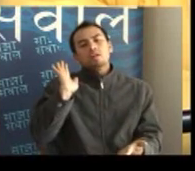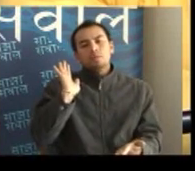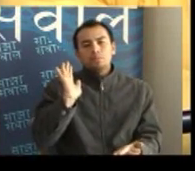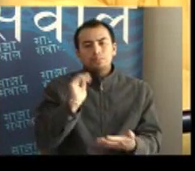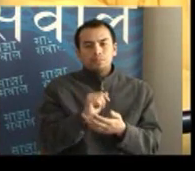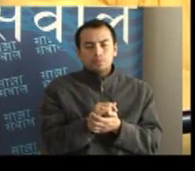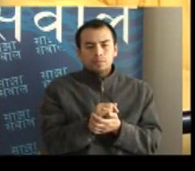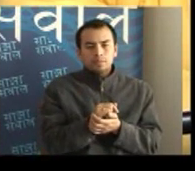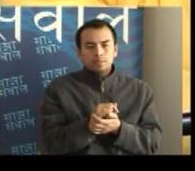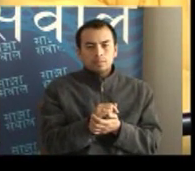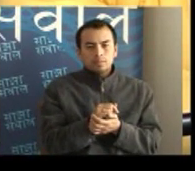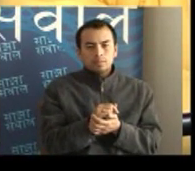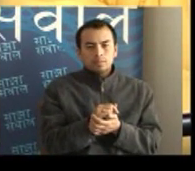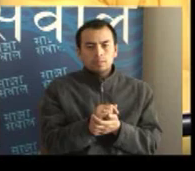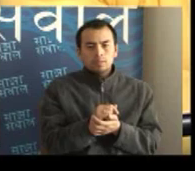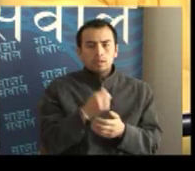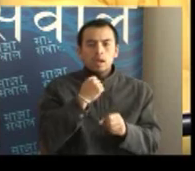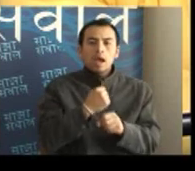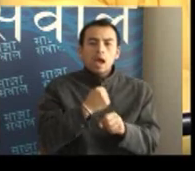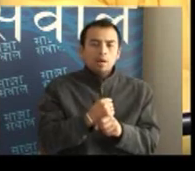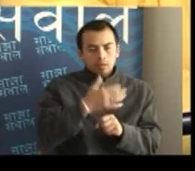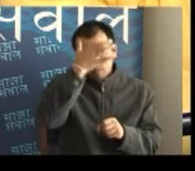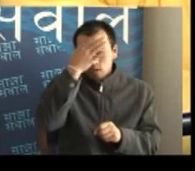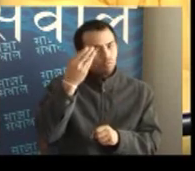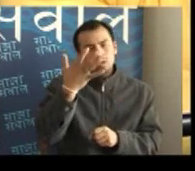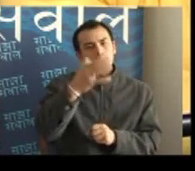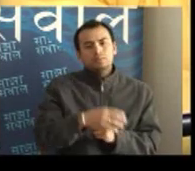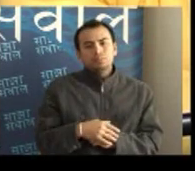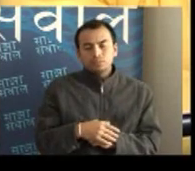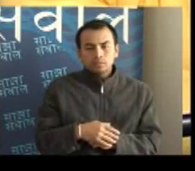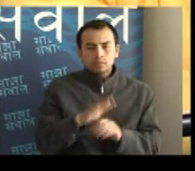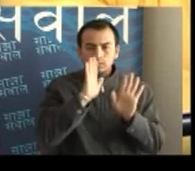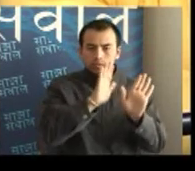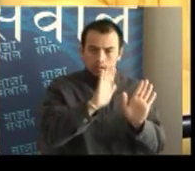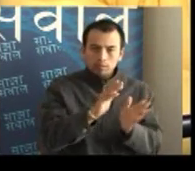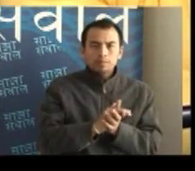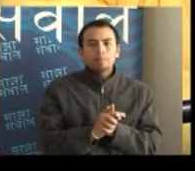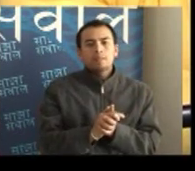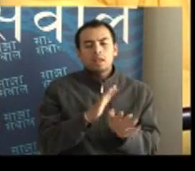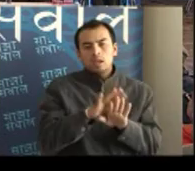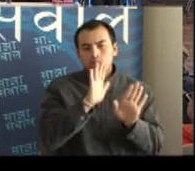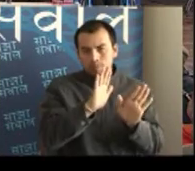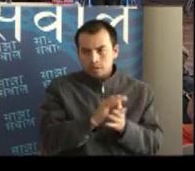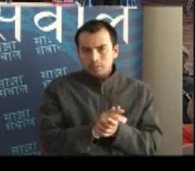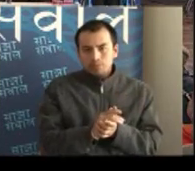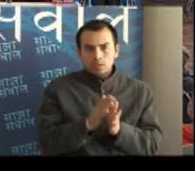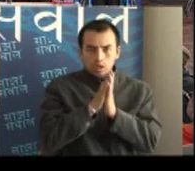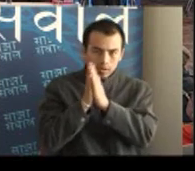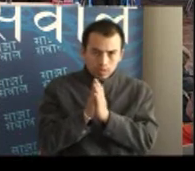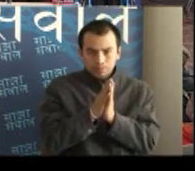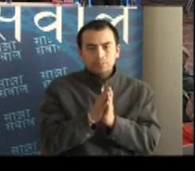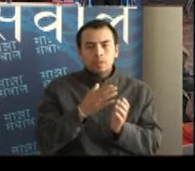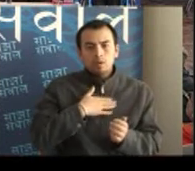यहाँ चाहिँ है जागिरको धन्दा मान्नु पर्दैन। हस् तपाईँले आफ्नो विचार राखिदिनु भयो, एकदम धन्यवाद।